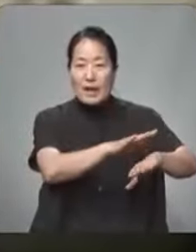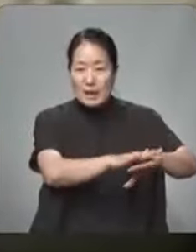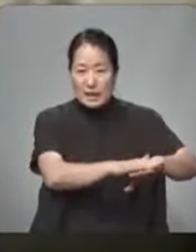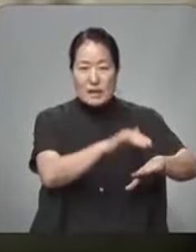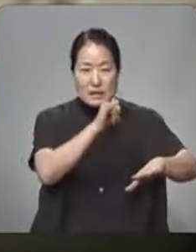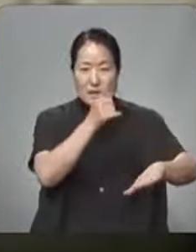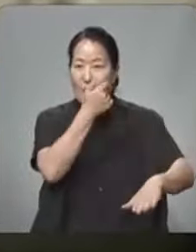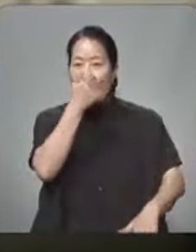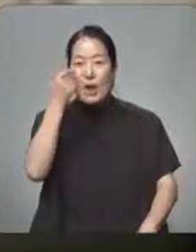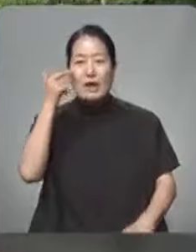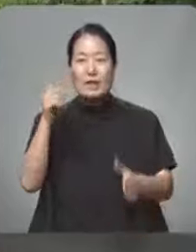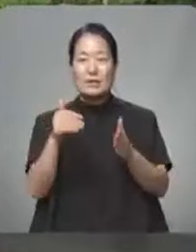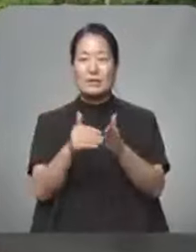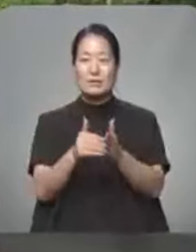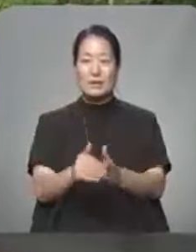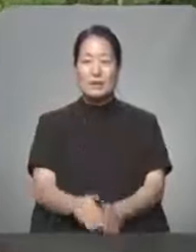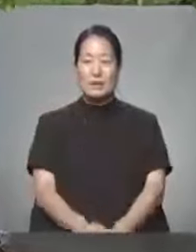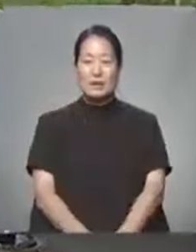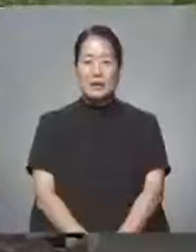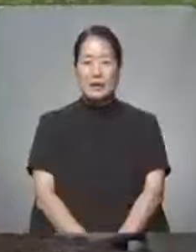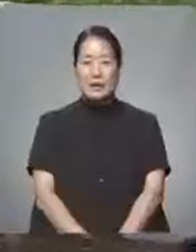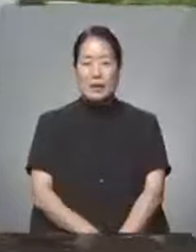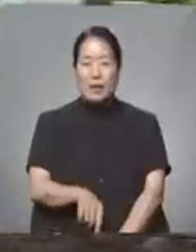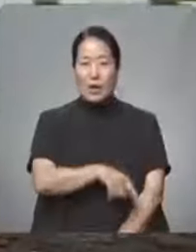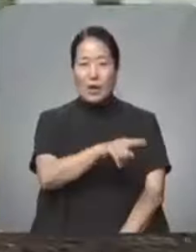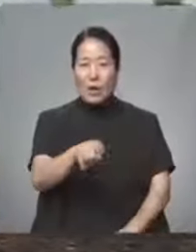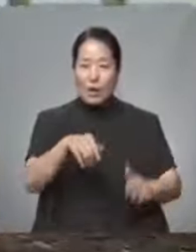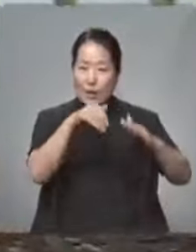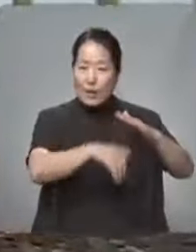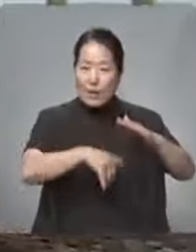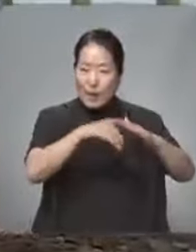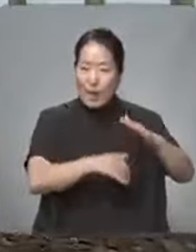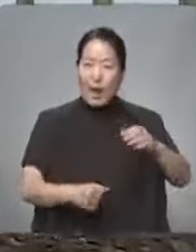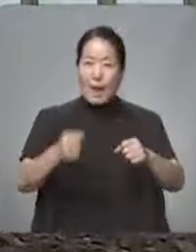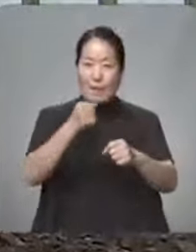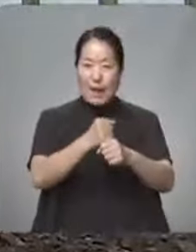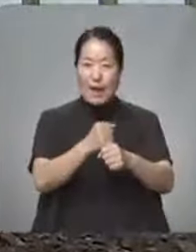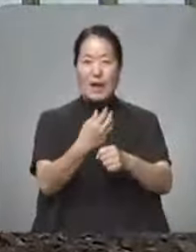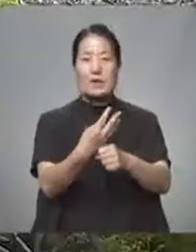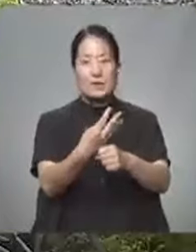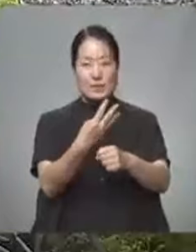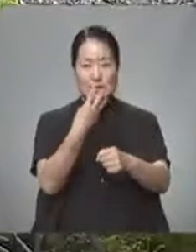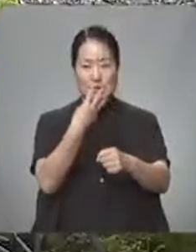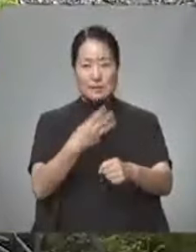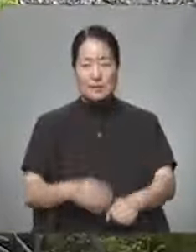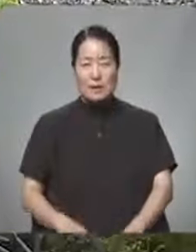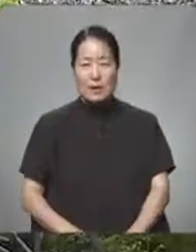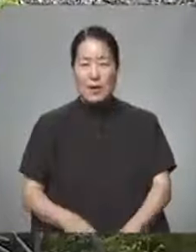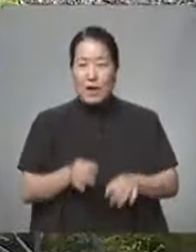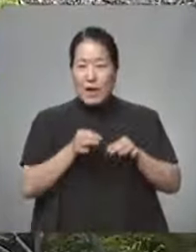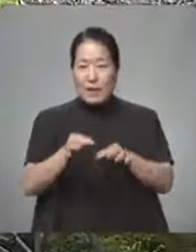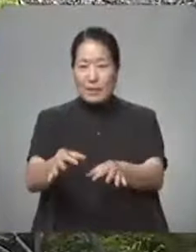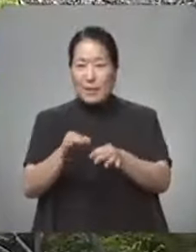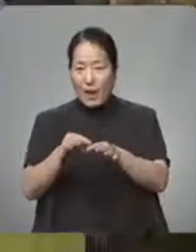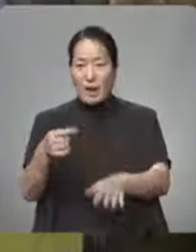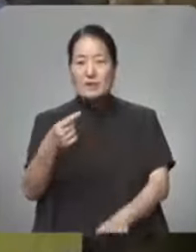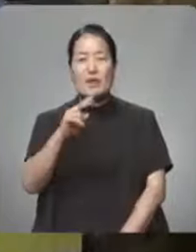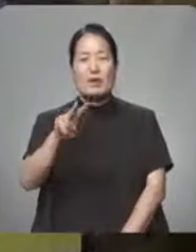벌써 확인되었습니다. 광산 재개발이 시작된 건 3년 전. 벌써 1,200억 원이